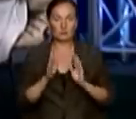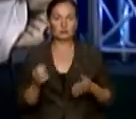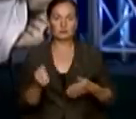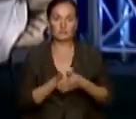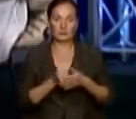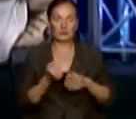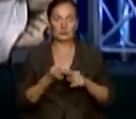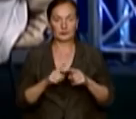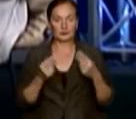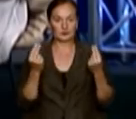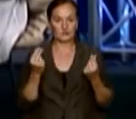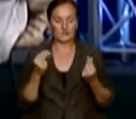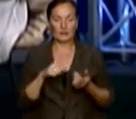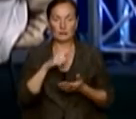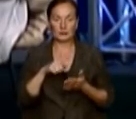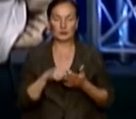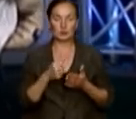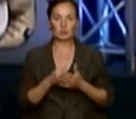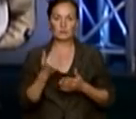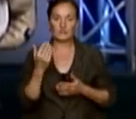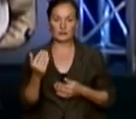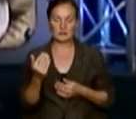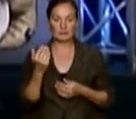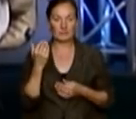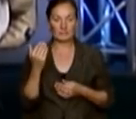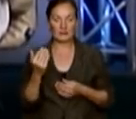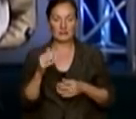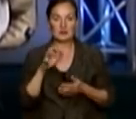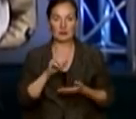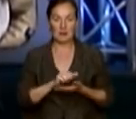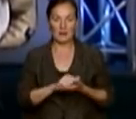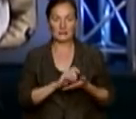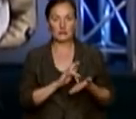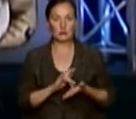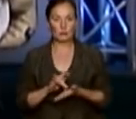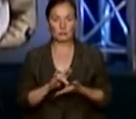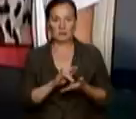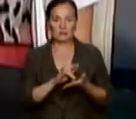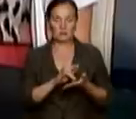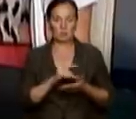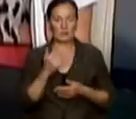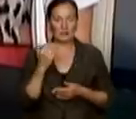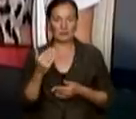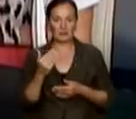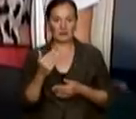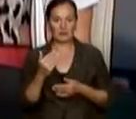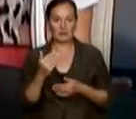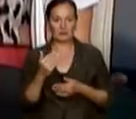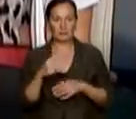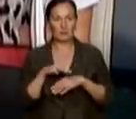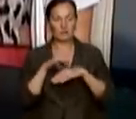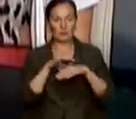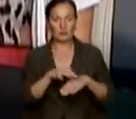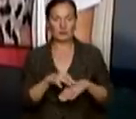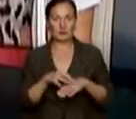питання. Ви займаєтеся туризмом. Вже не перший рік ви возите туди туристів на гору Пивиху? В цьому році,